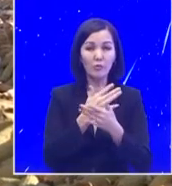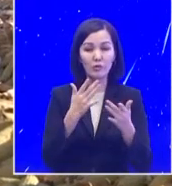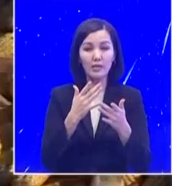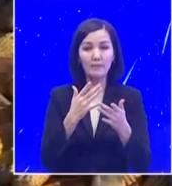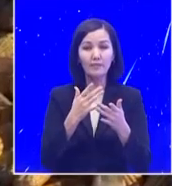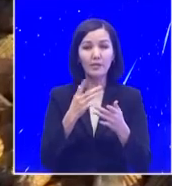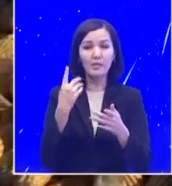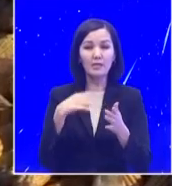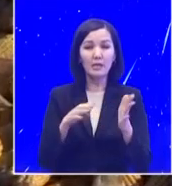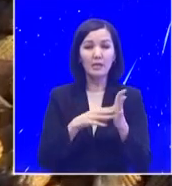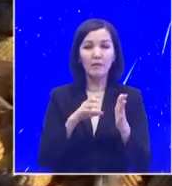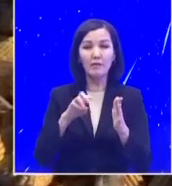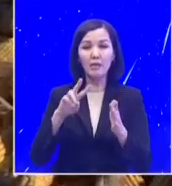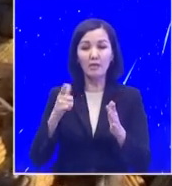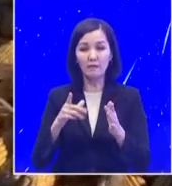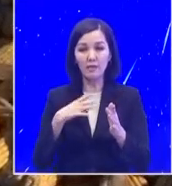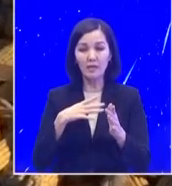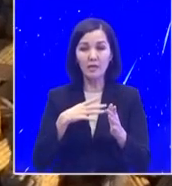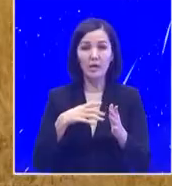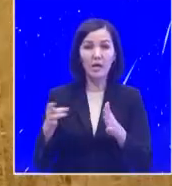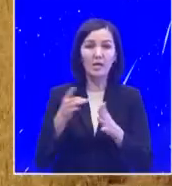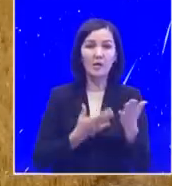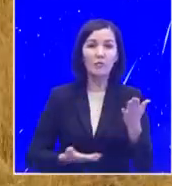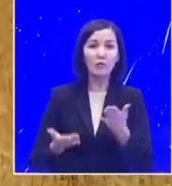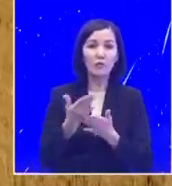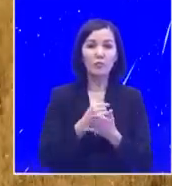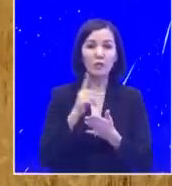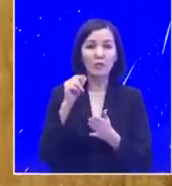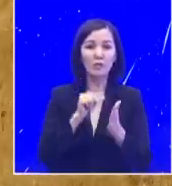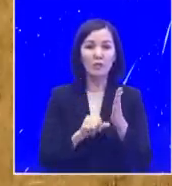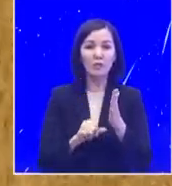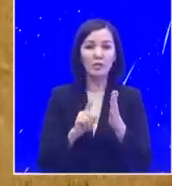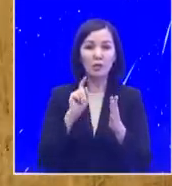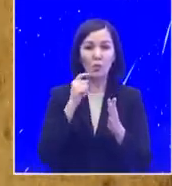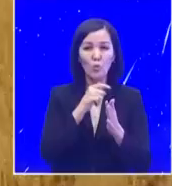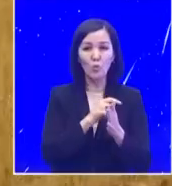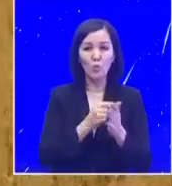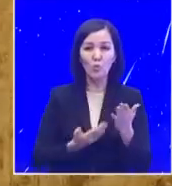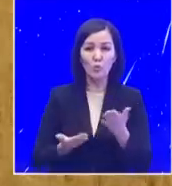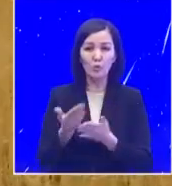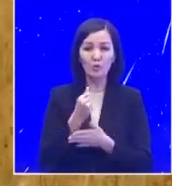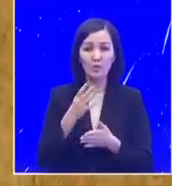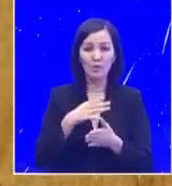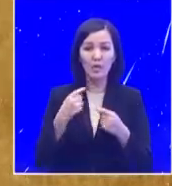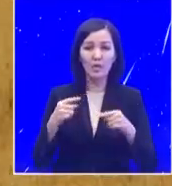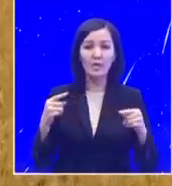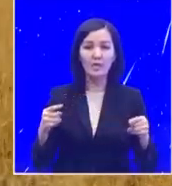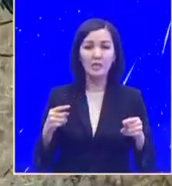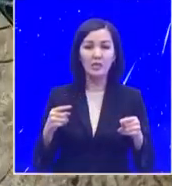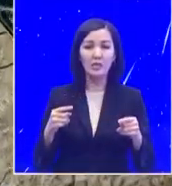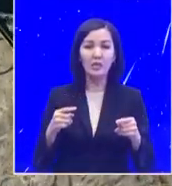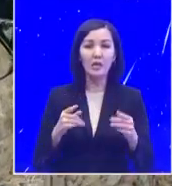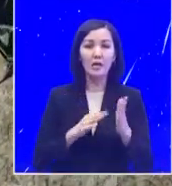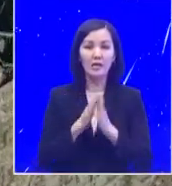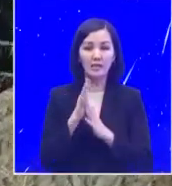порядка 49 миллиардов тенге. По району собрано около 169 тысяч тонн урожая различных культур.